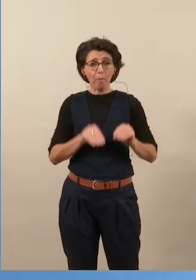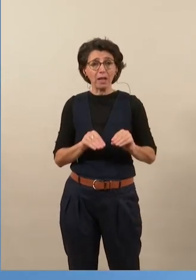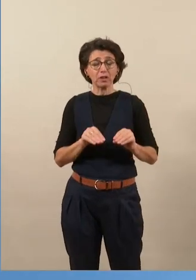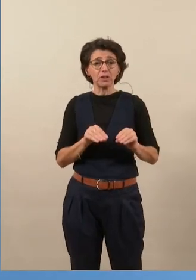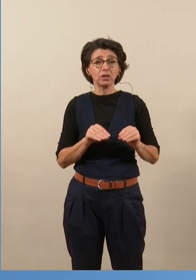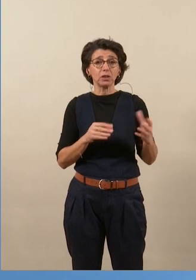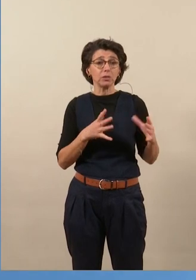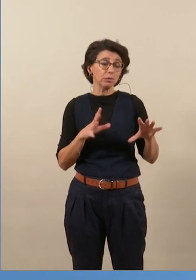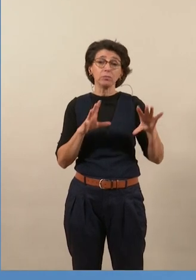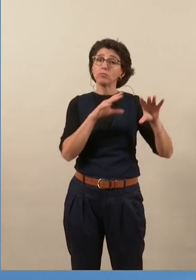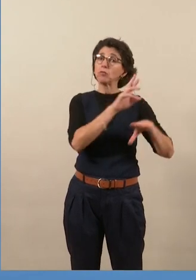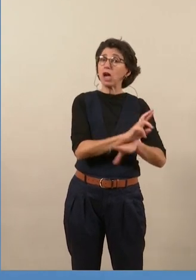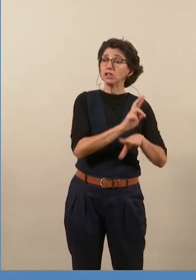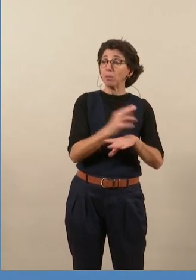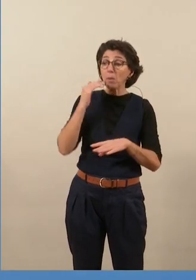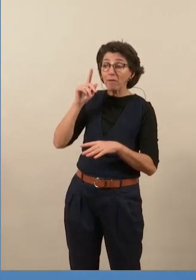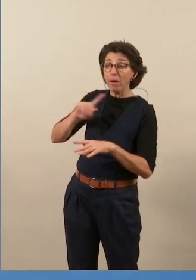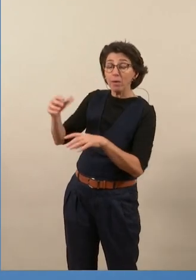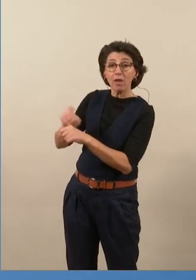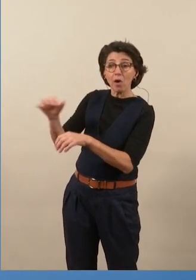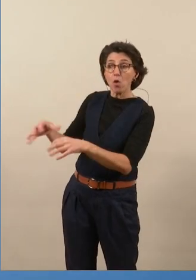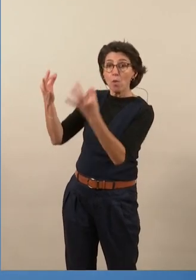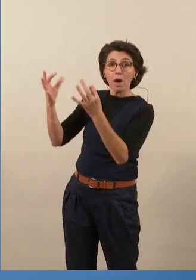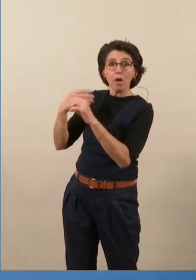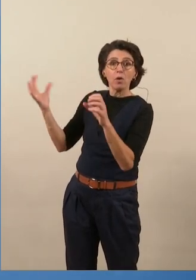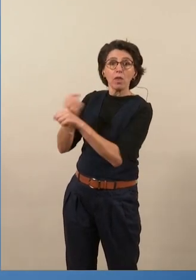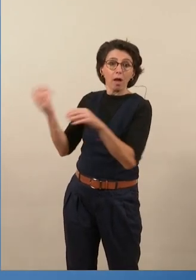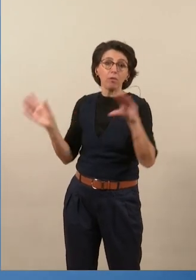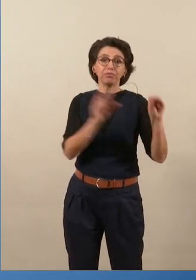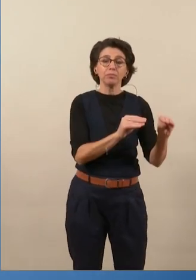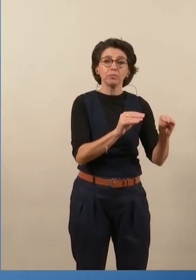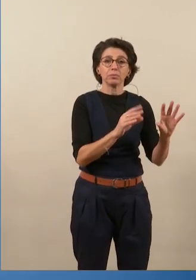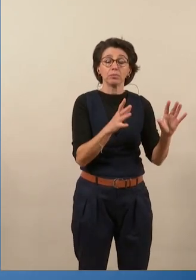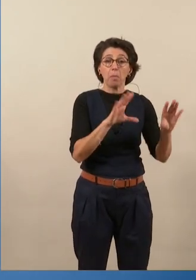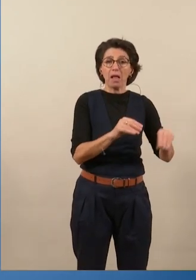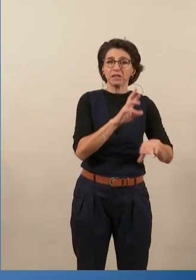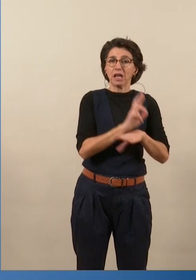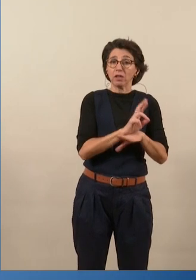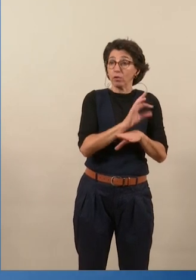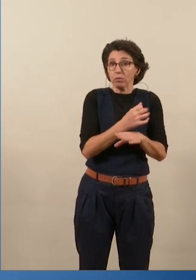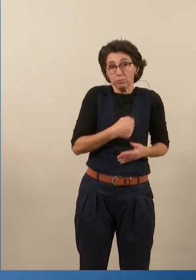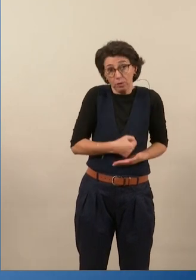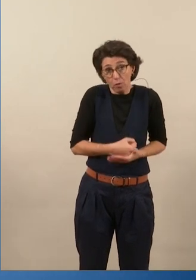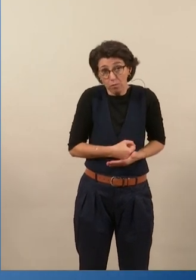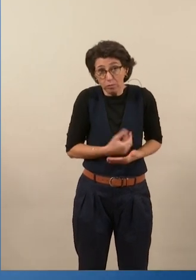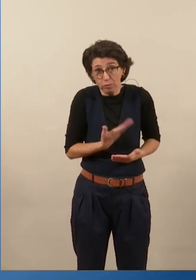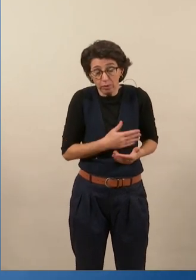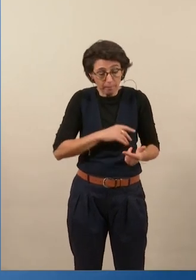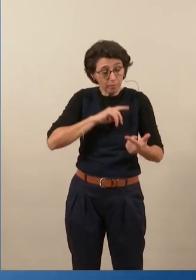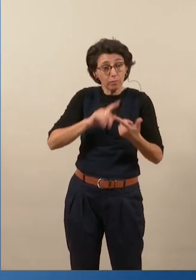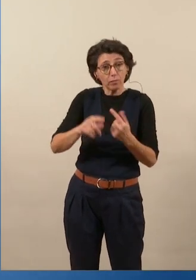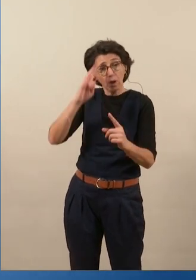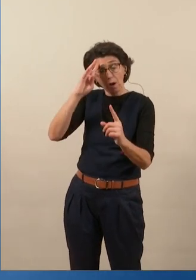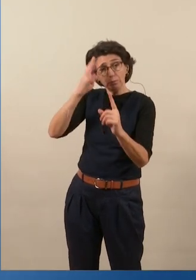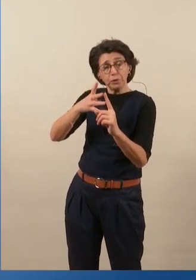trouverait du travail c'est vraiment le moins que l'on puisse faire et vous mettez en place une mission d'observation